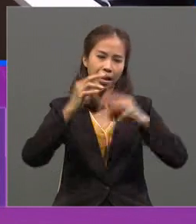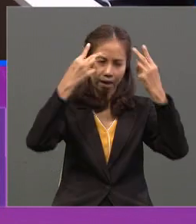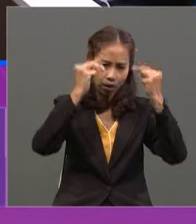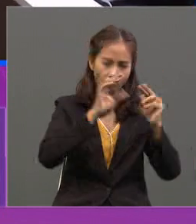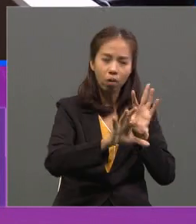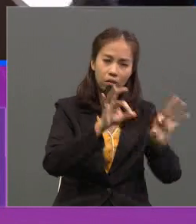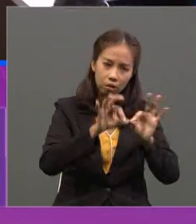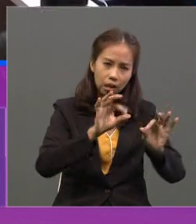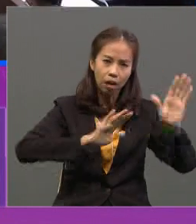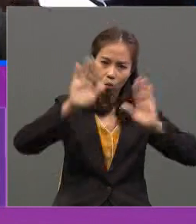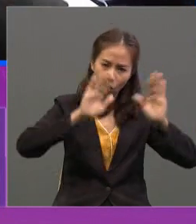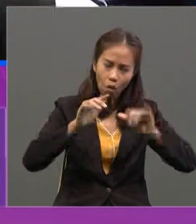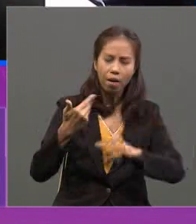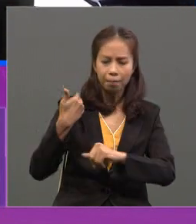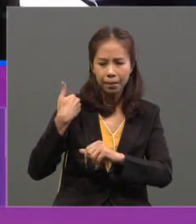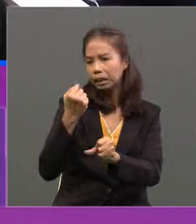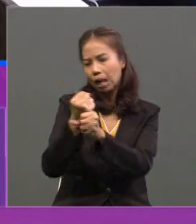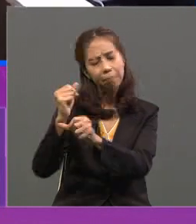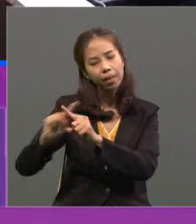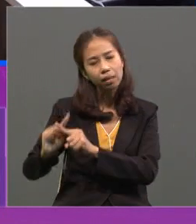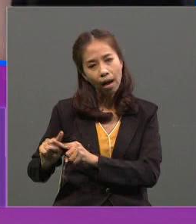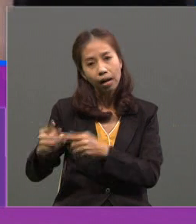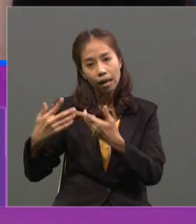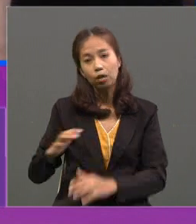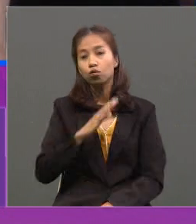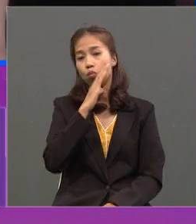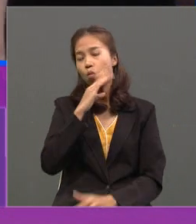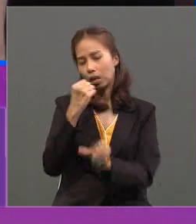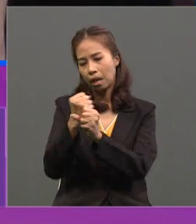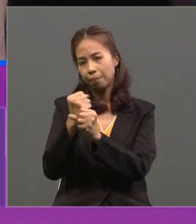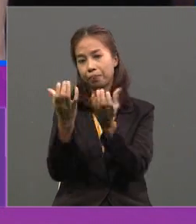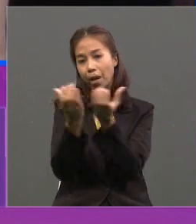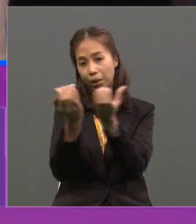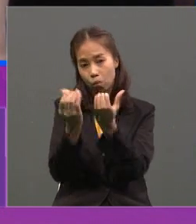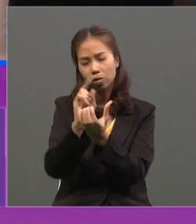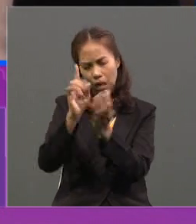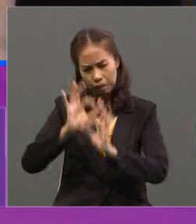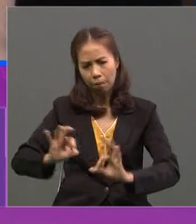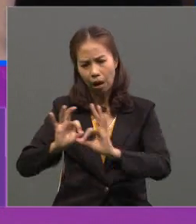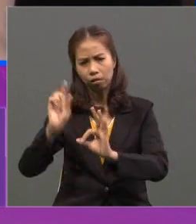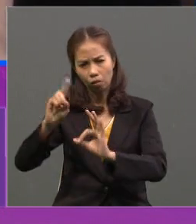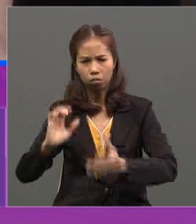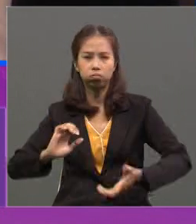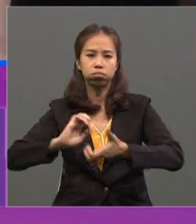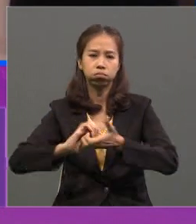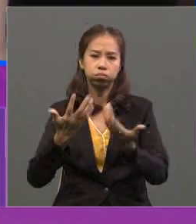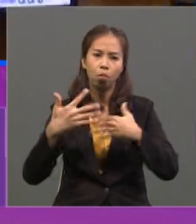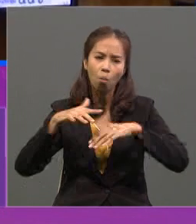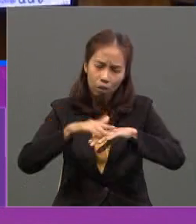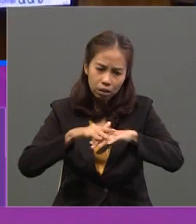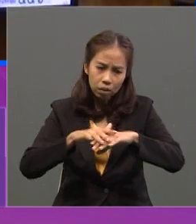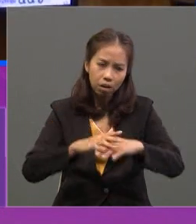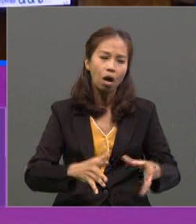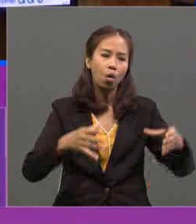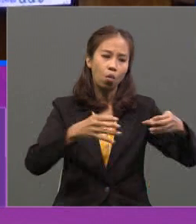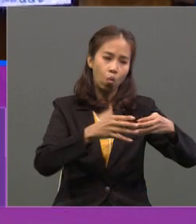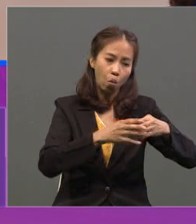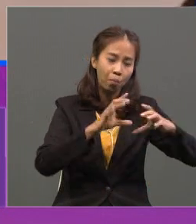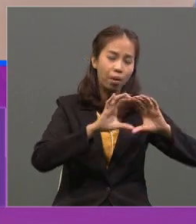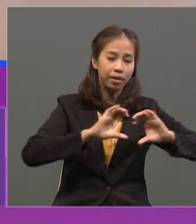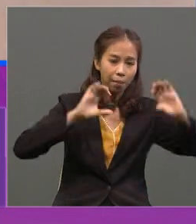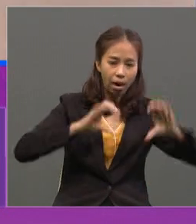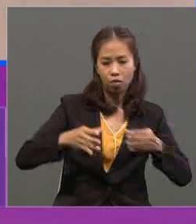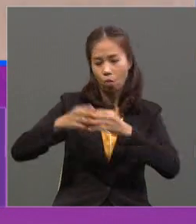เก